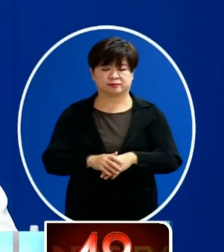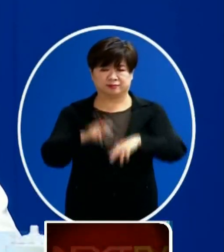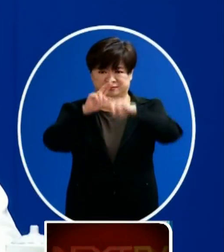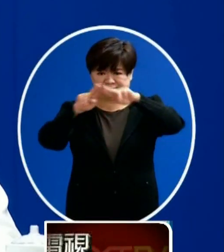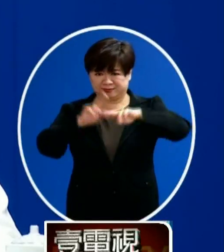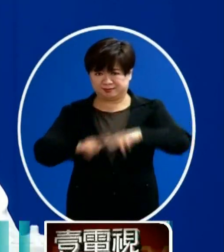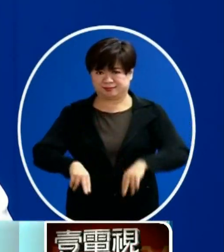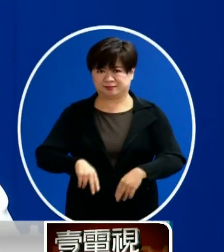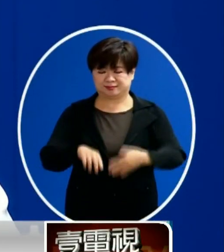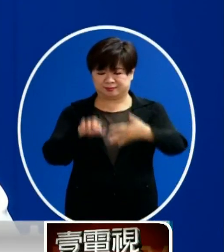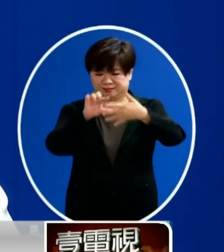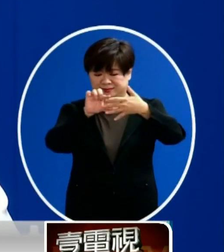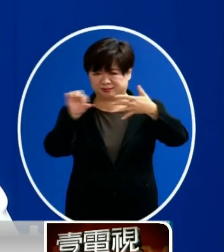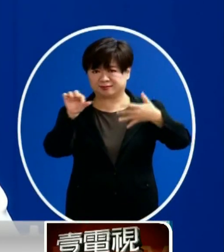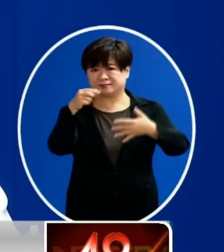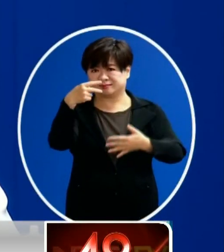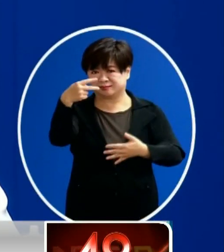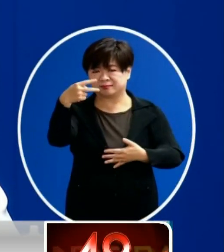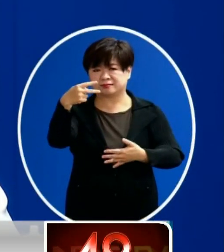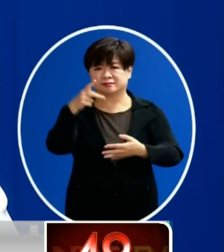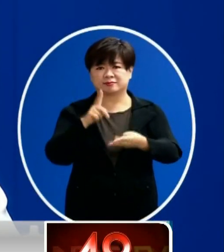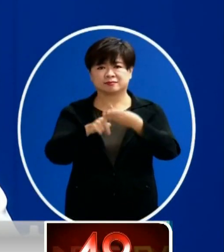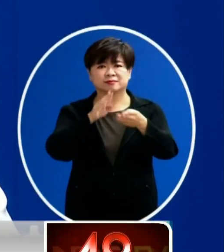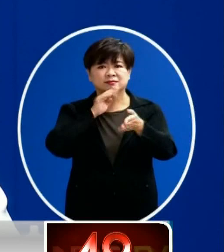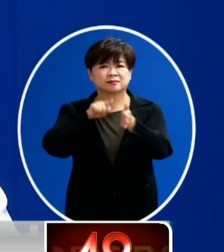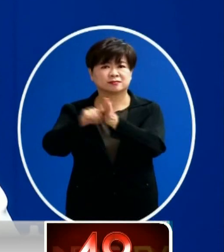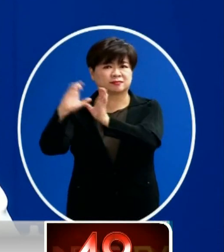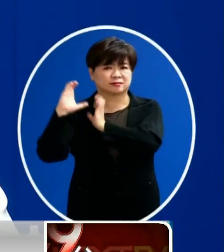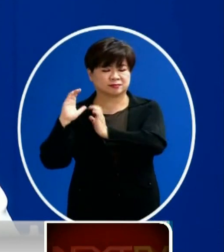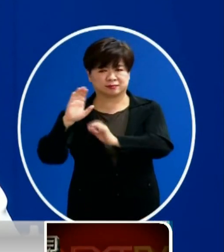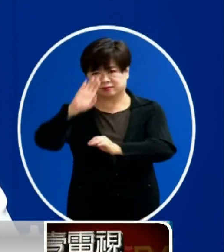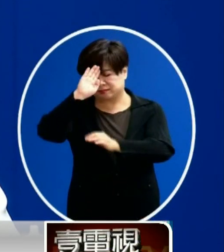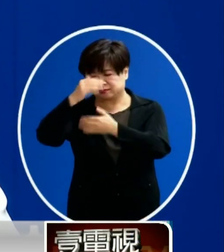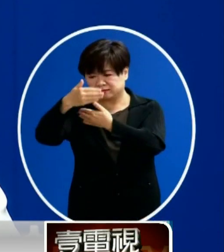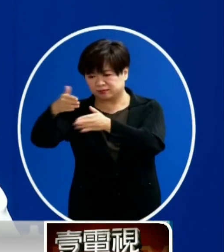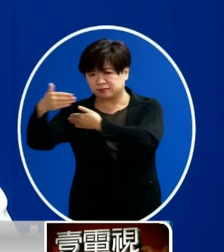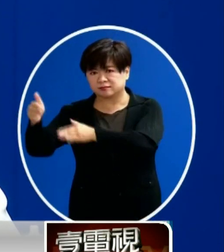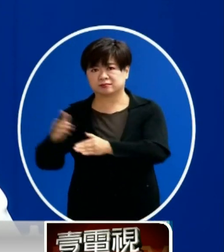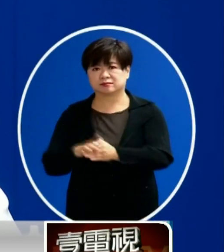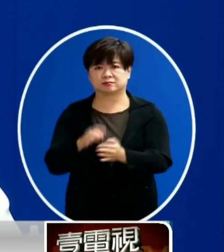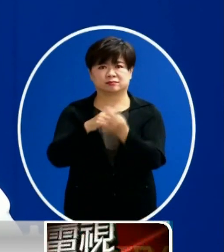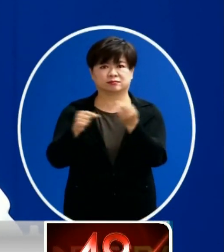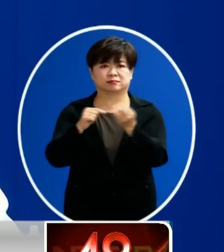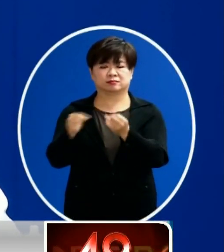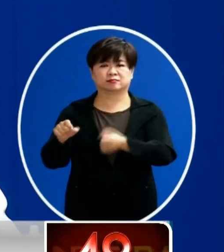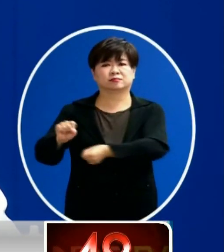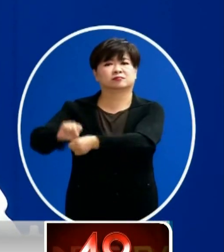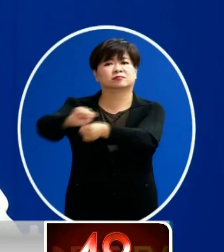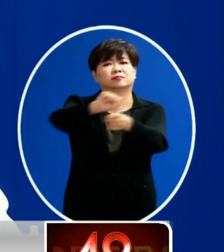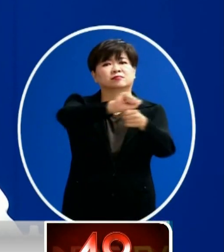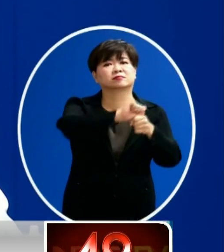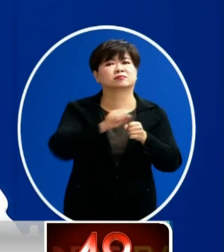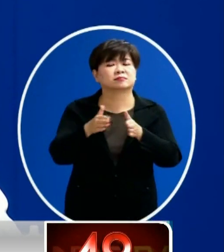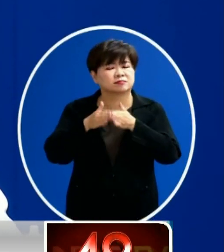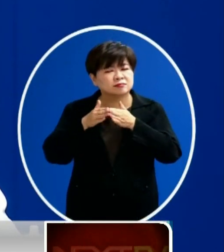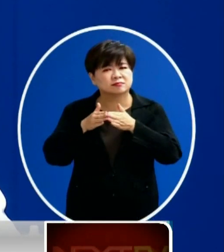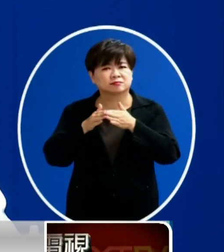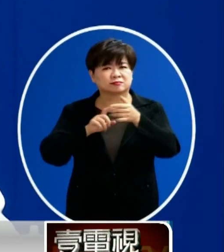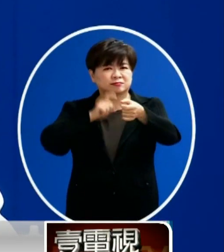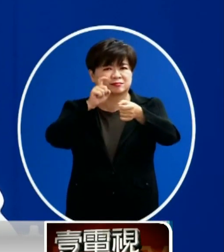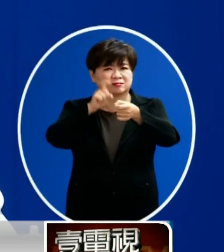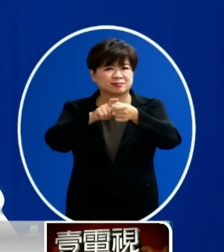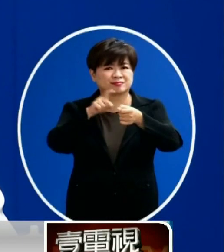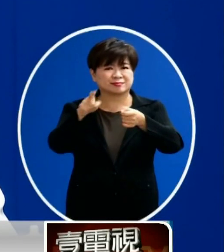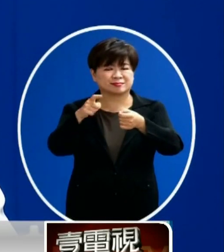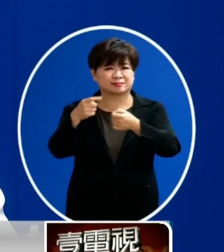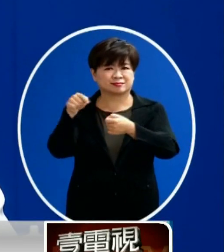层，主要是要扩充这个专责病房的这个房间数，所以那个不是因为有院内感